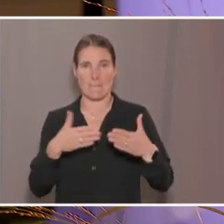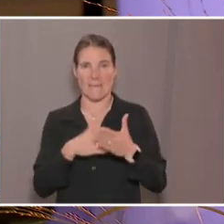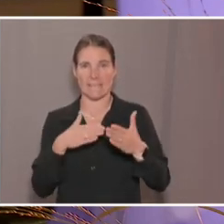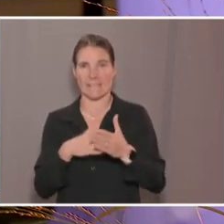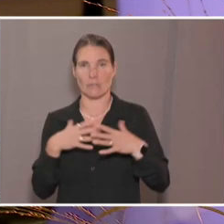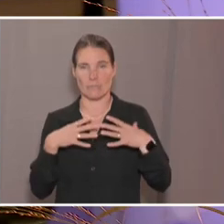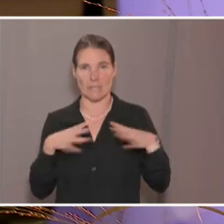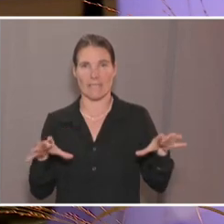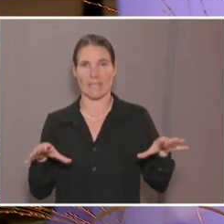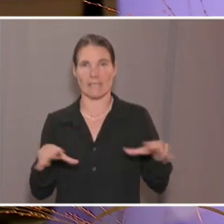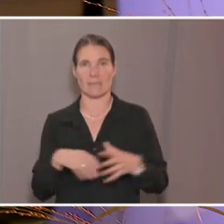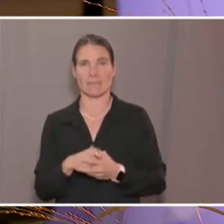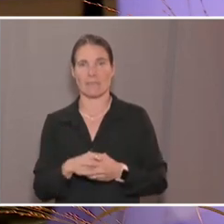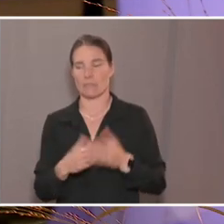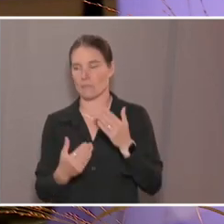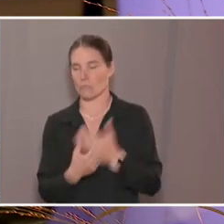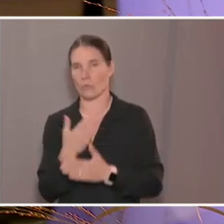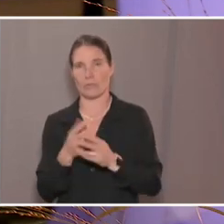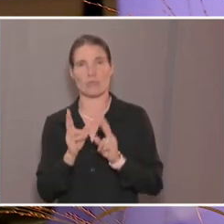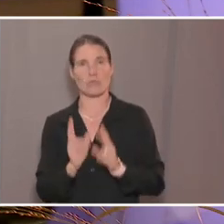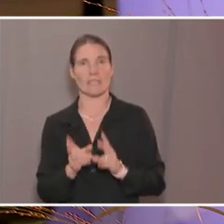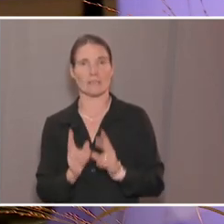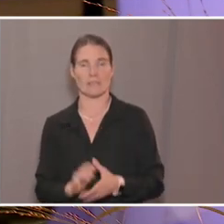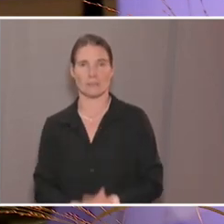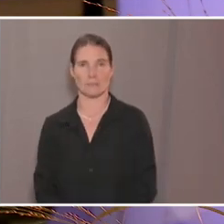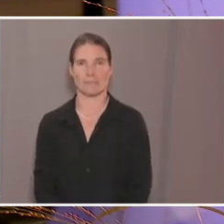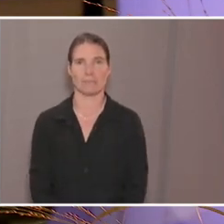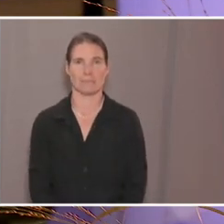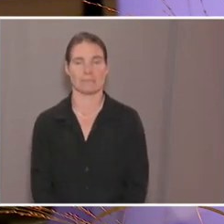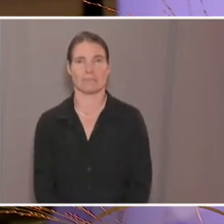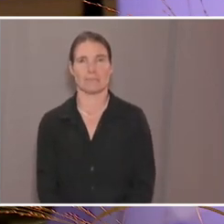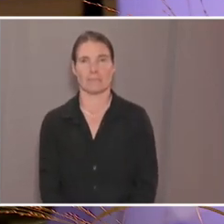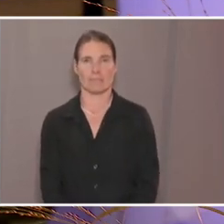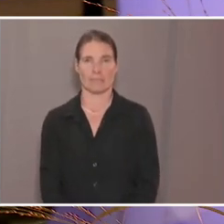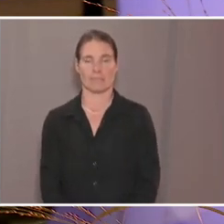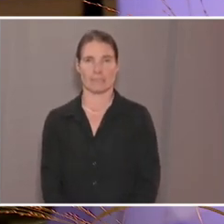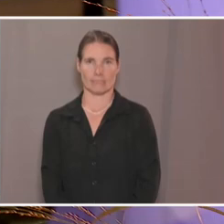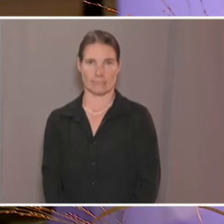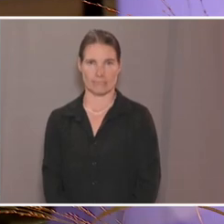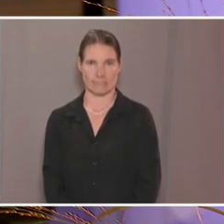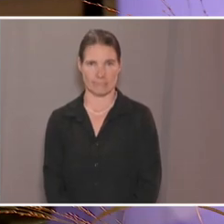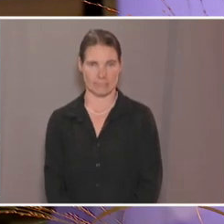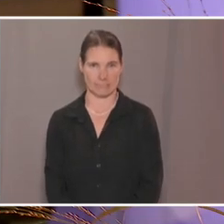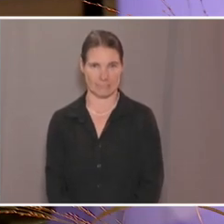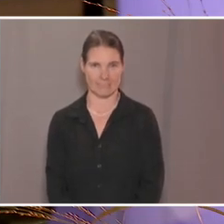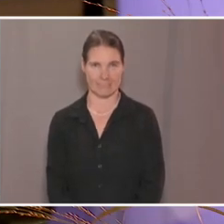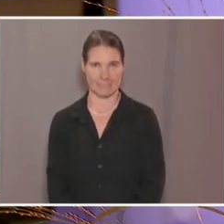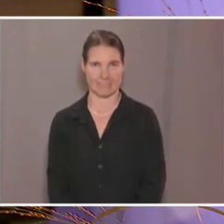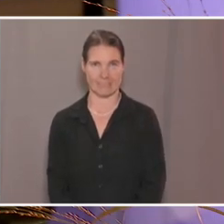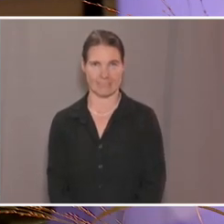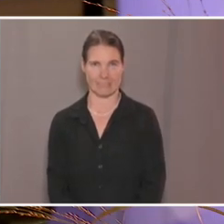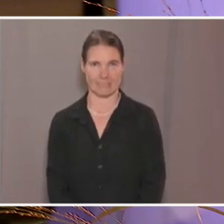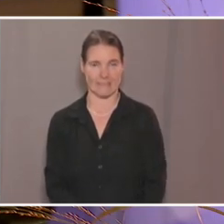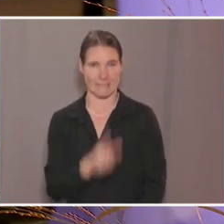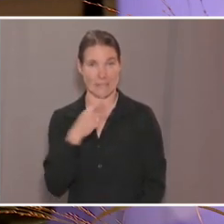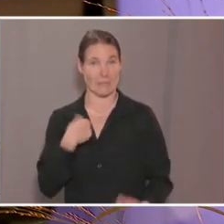neuestem Standard. Und was ich besonders schön finde, es hat gegenderte WC-Bereiche. So, also Sie sehen,